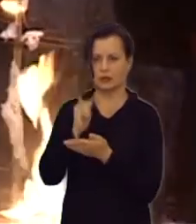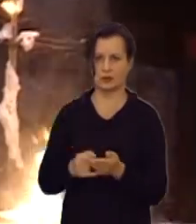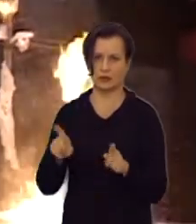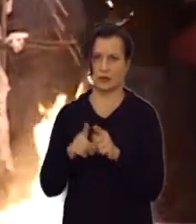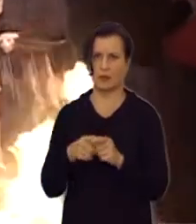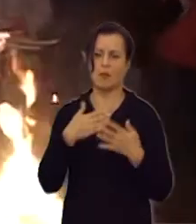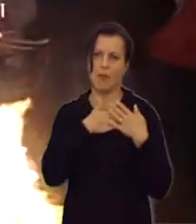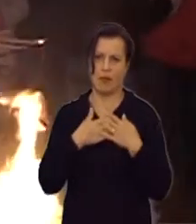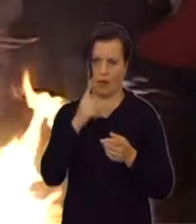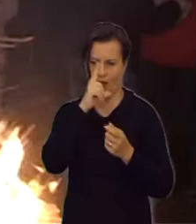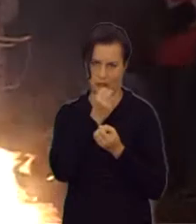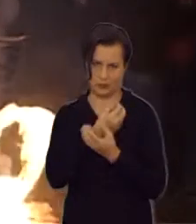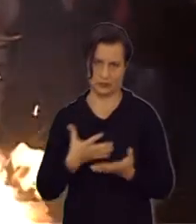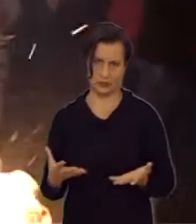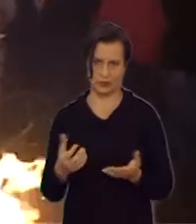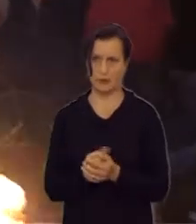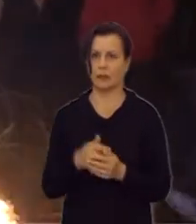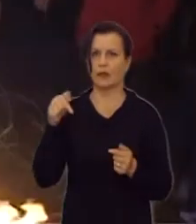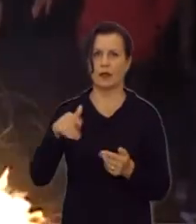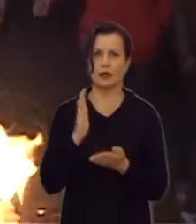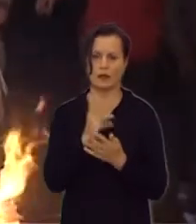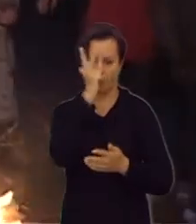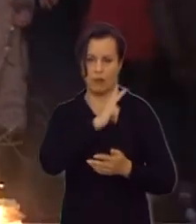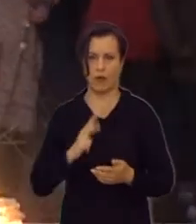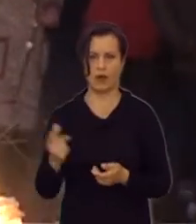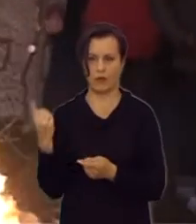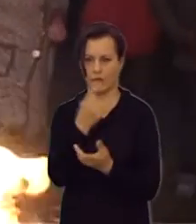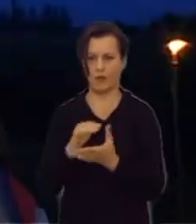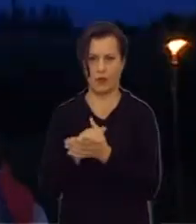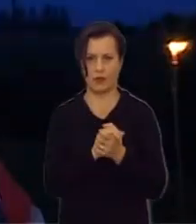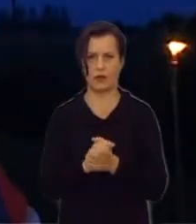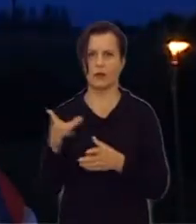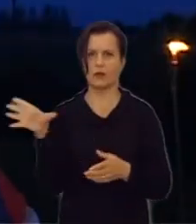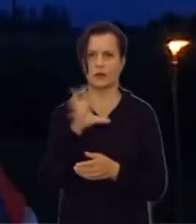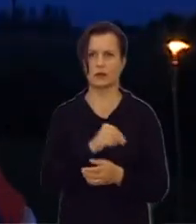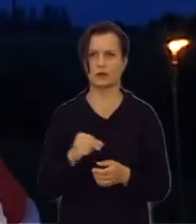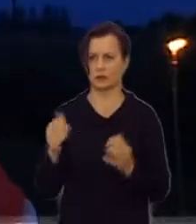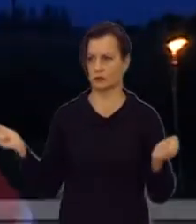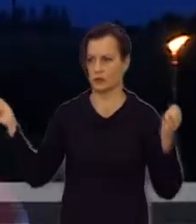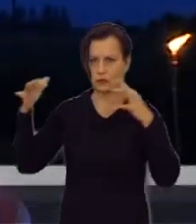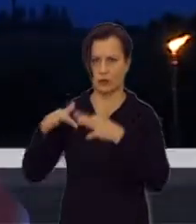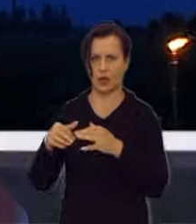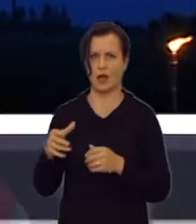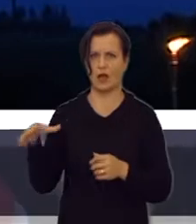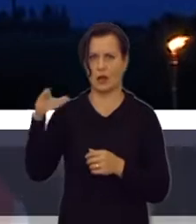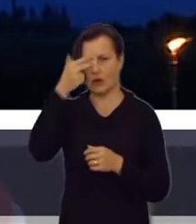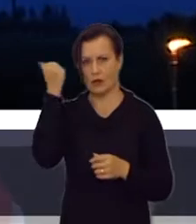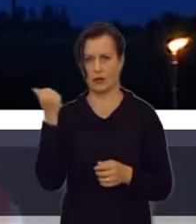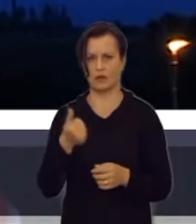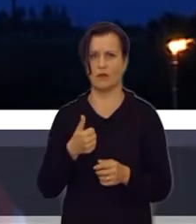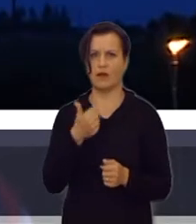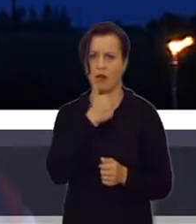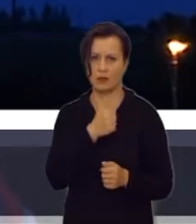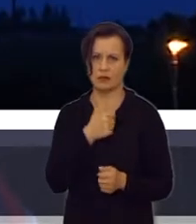meilėje. Šiandien, žiūrėkit, šiandien ir baltų vienybės, kad ugnį uždegam, kad visur sašauka, kad visa Lietuva ir Latvija įsijungia, net